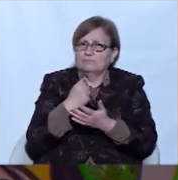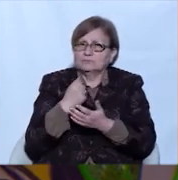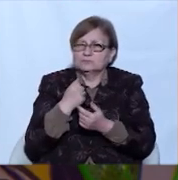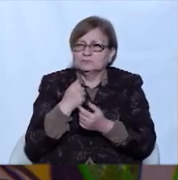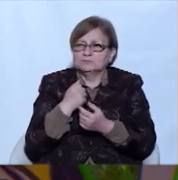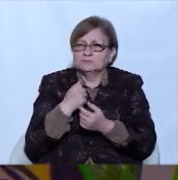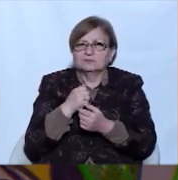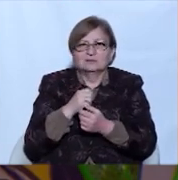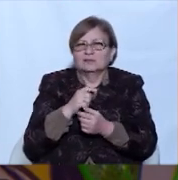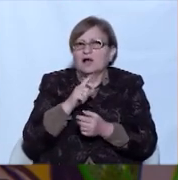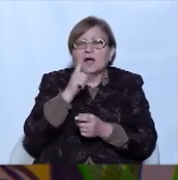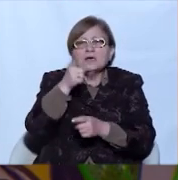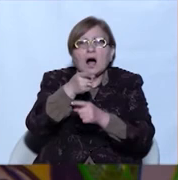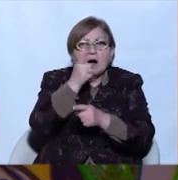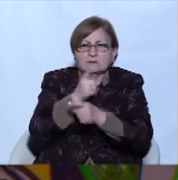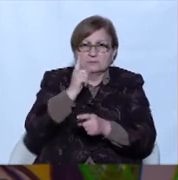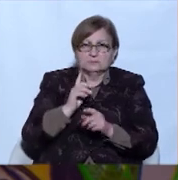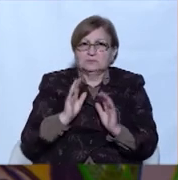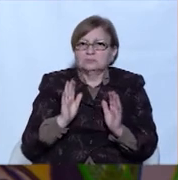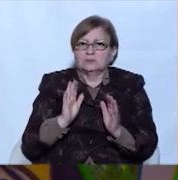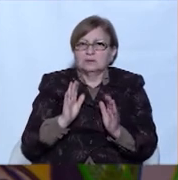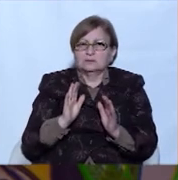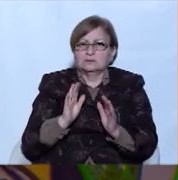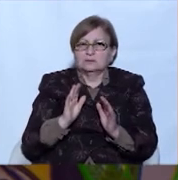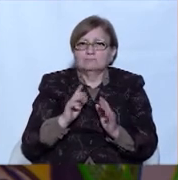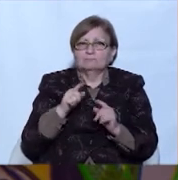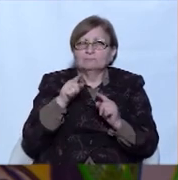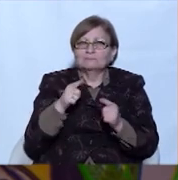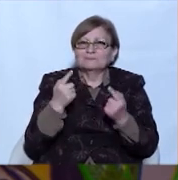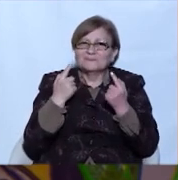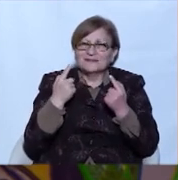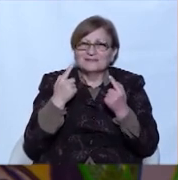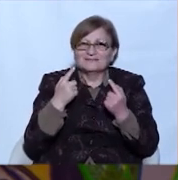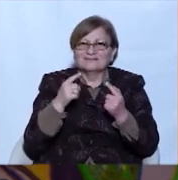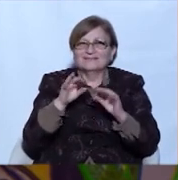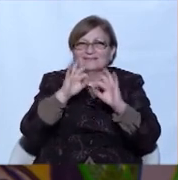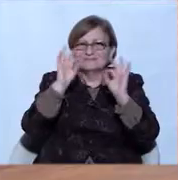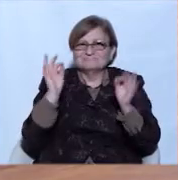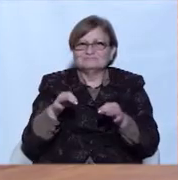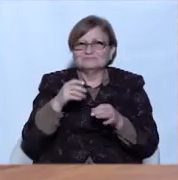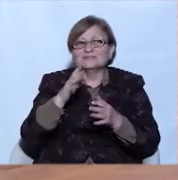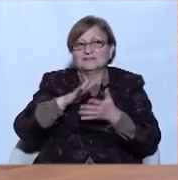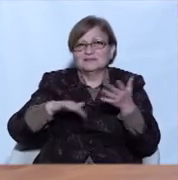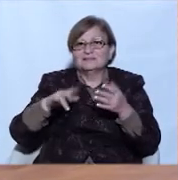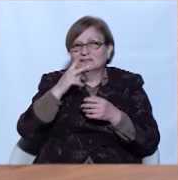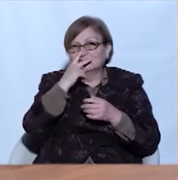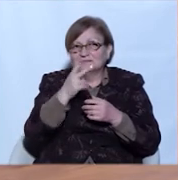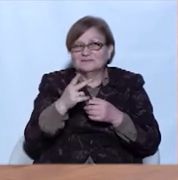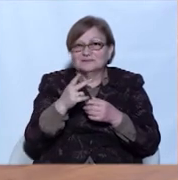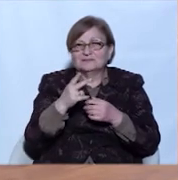ბედნიერება. არ არის აკრძალული რამ ამის დიდებული განსხეულება ამ იდეისა შემდეგ ჩვენ